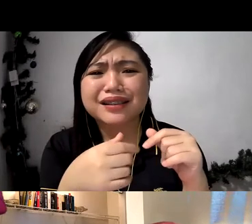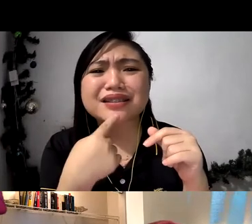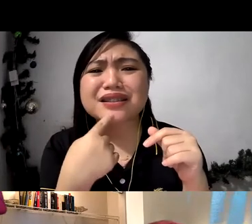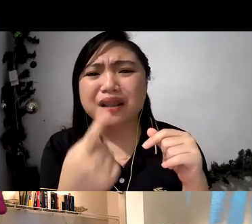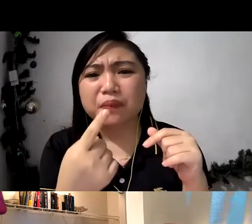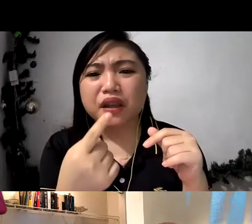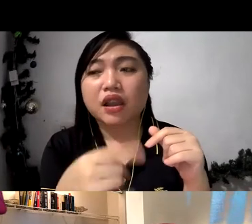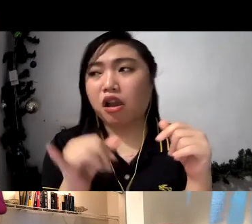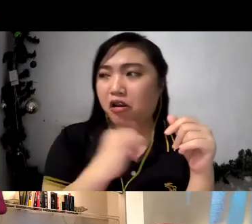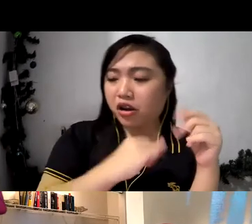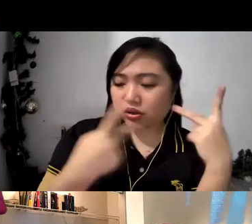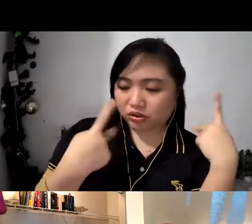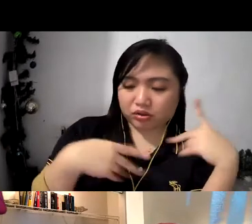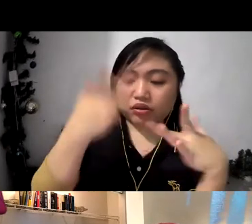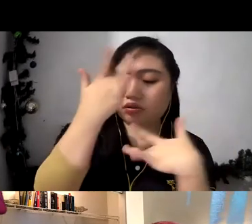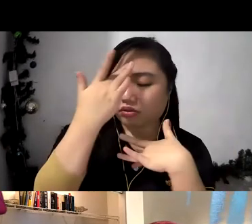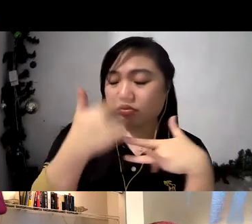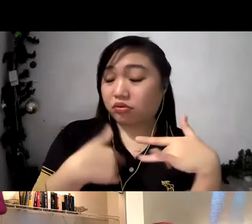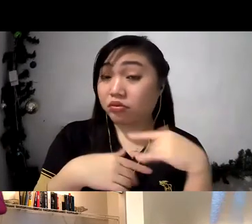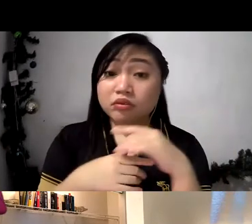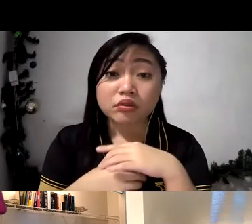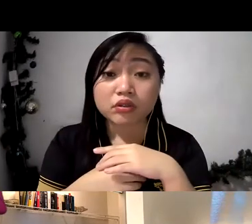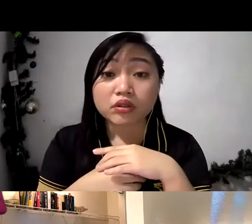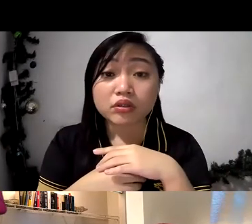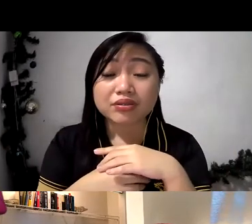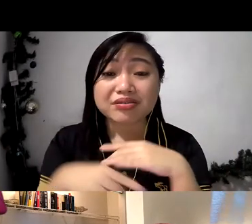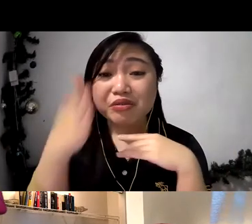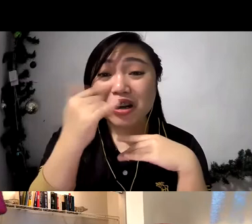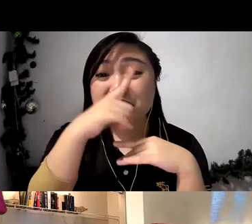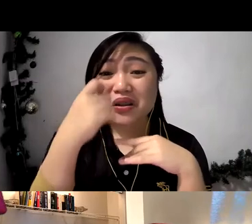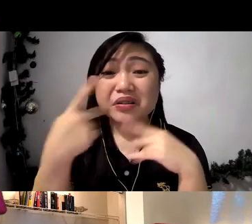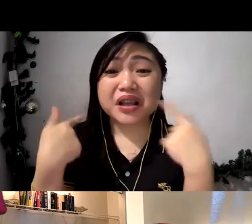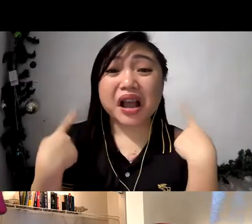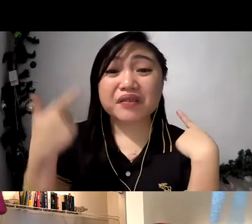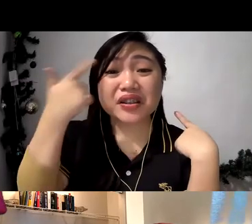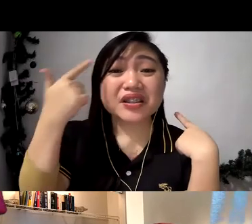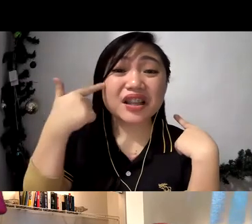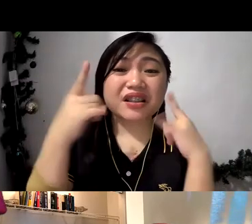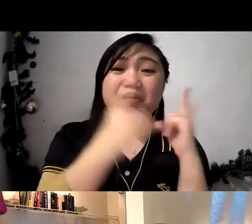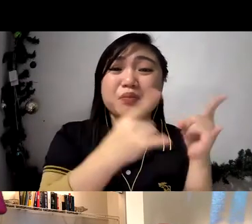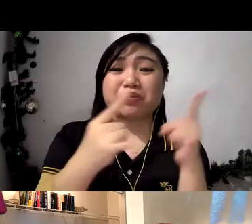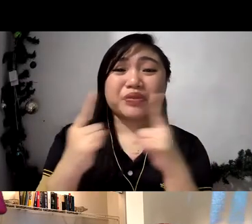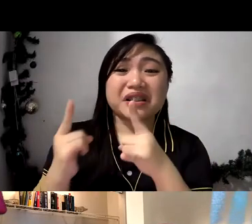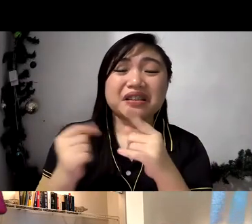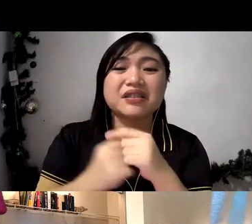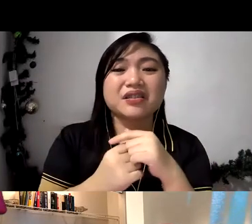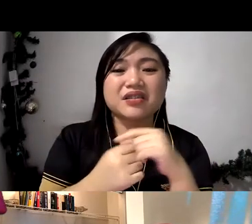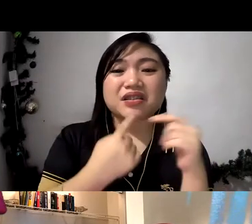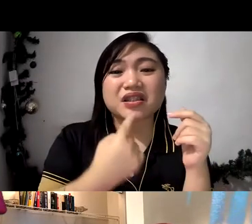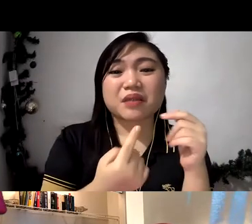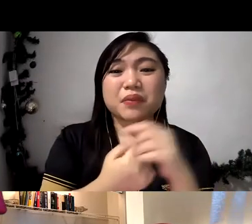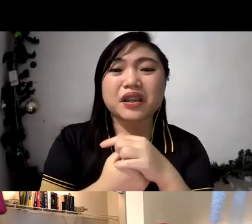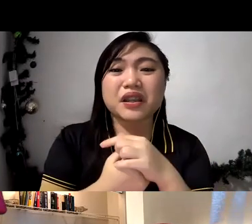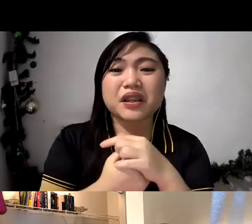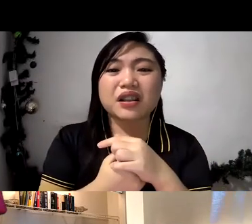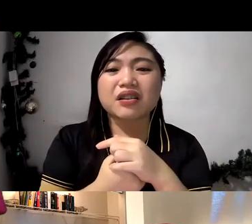I have intersex condition because of the gender bullying. Anong bullying na gagawin ng lipunan natin pagdating sa intersex?